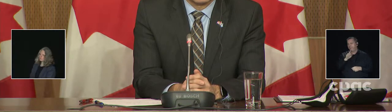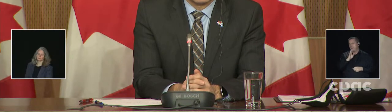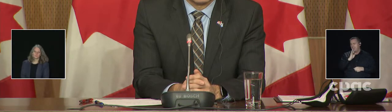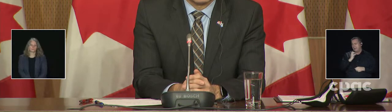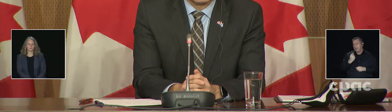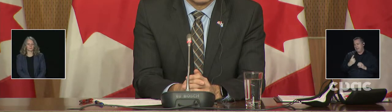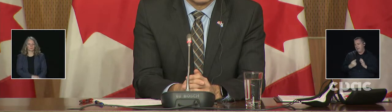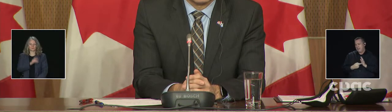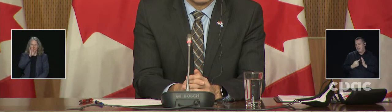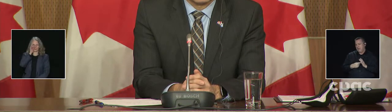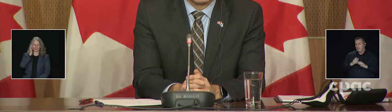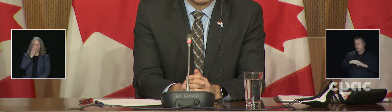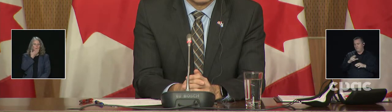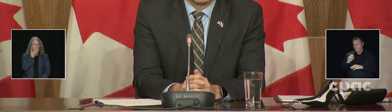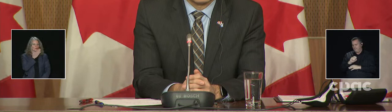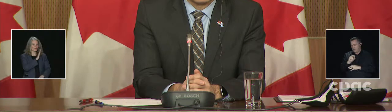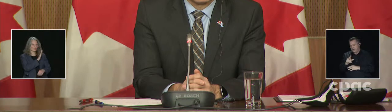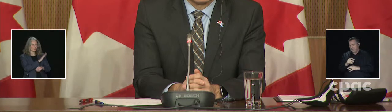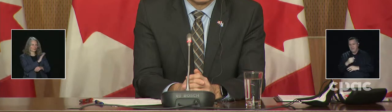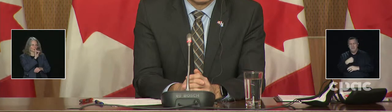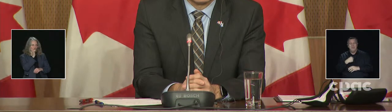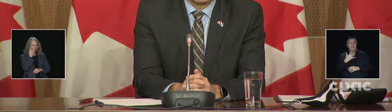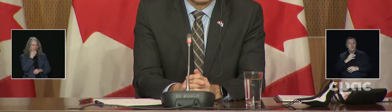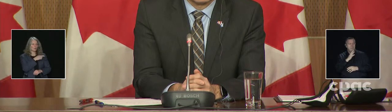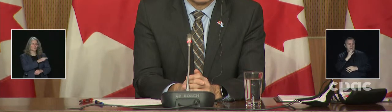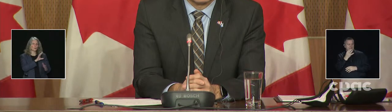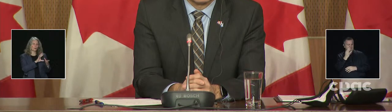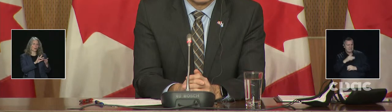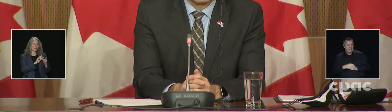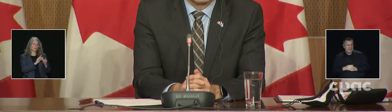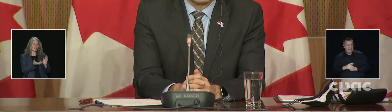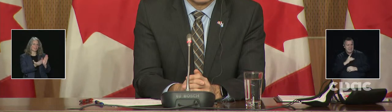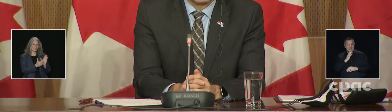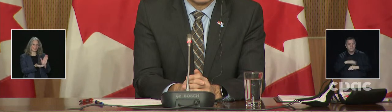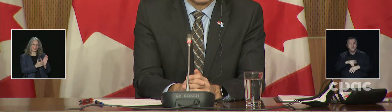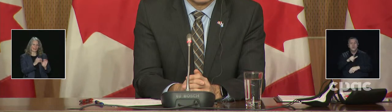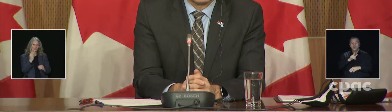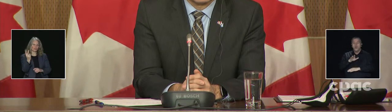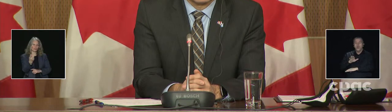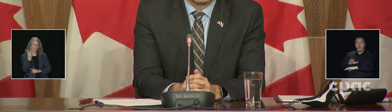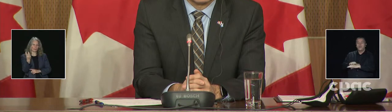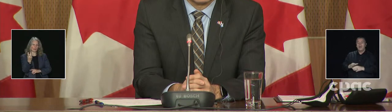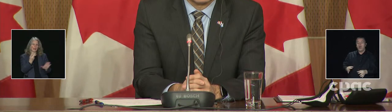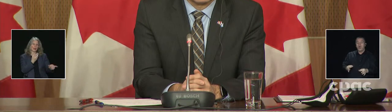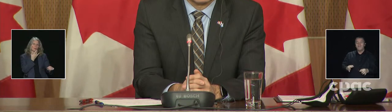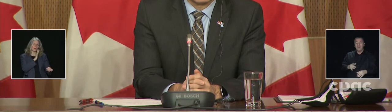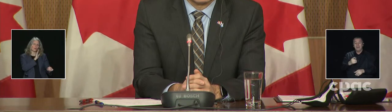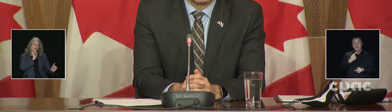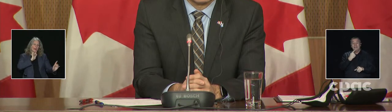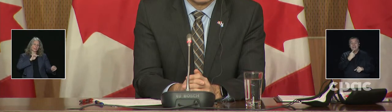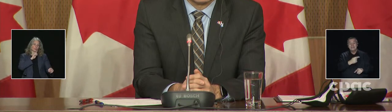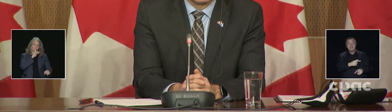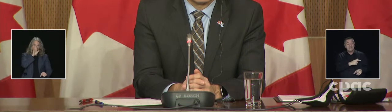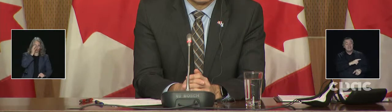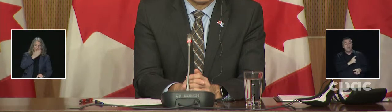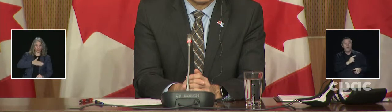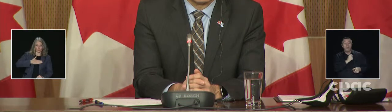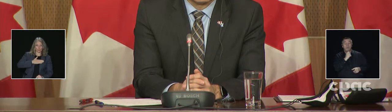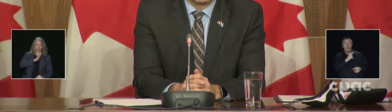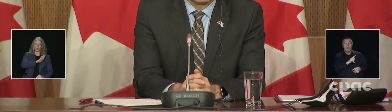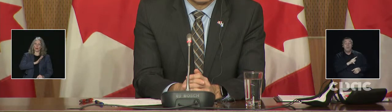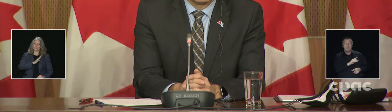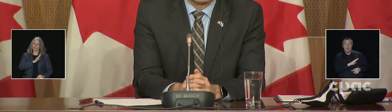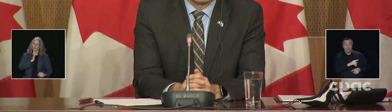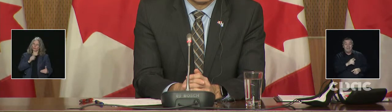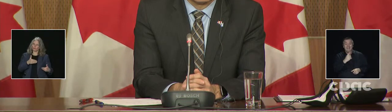à quelques reprises des voyages. J'aimerais vous entendre en français, justement, sur la recommandation officielle. Vous avez dit à Louis Blouin, bon, ça change rapidement, il faut